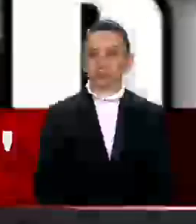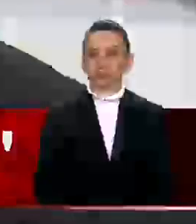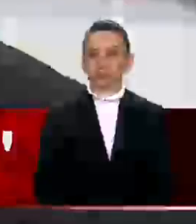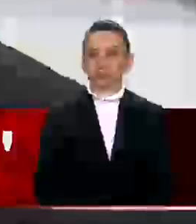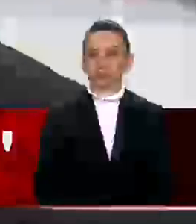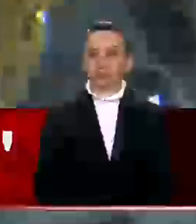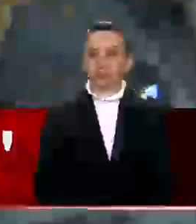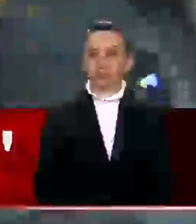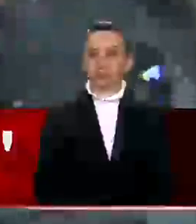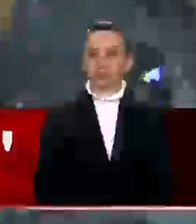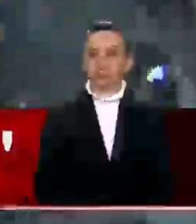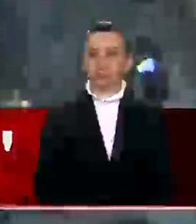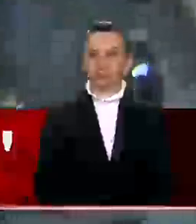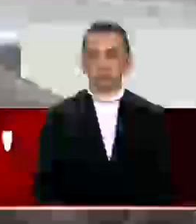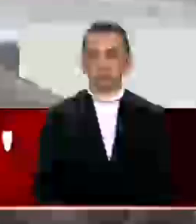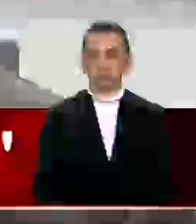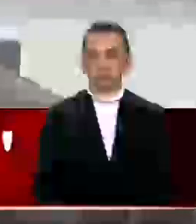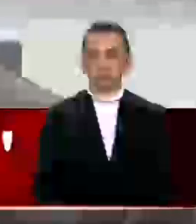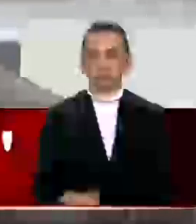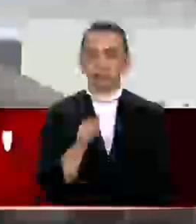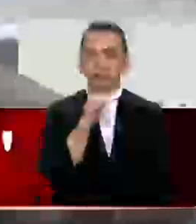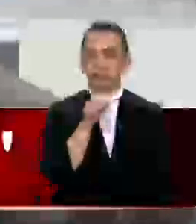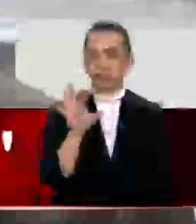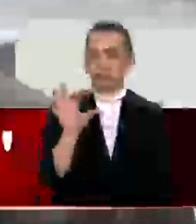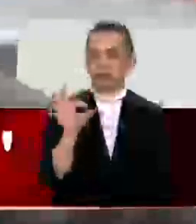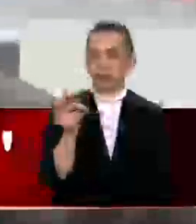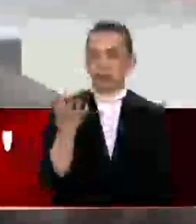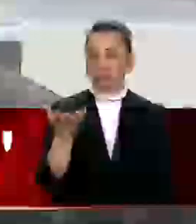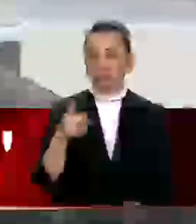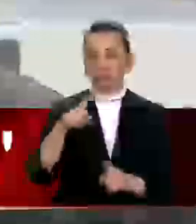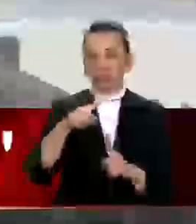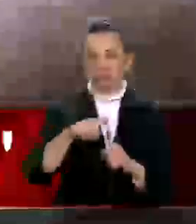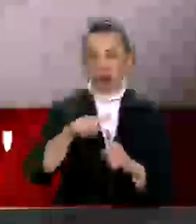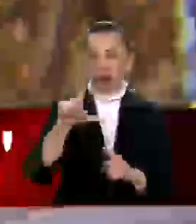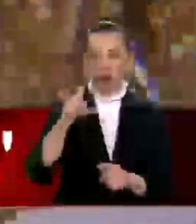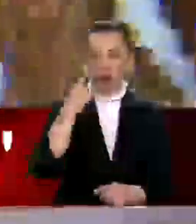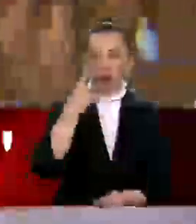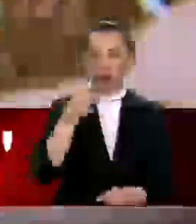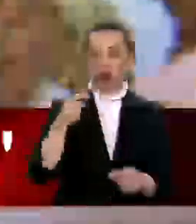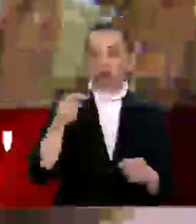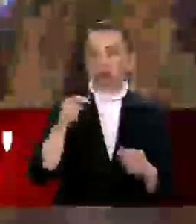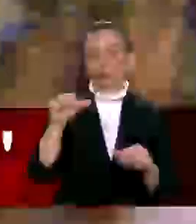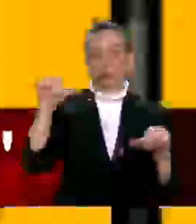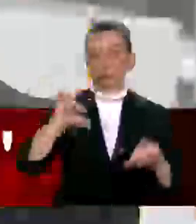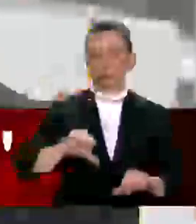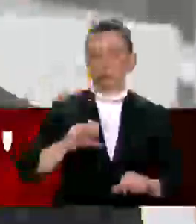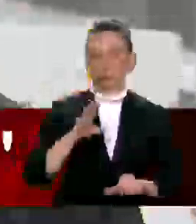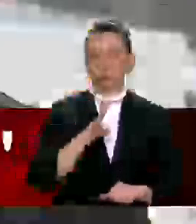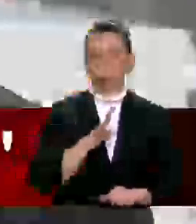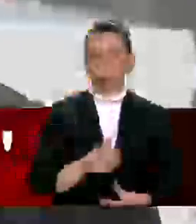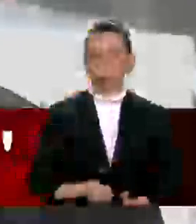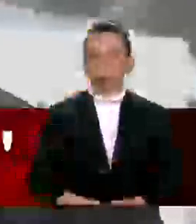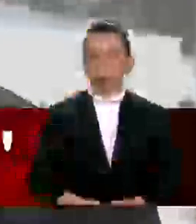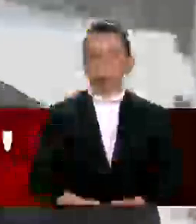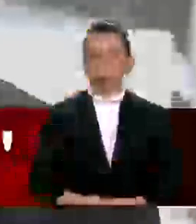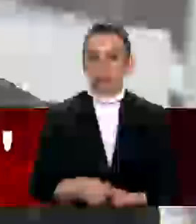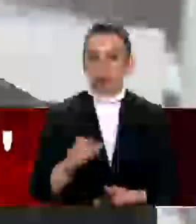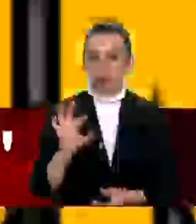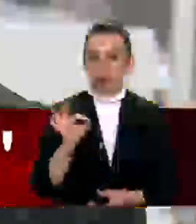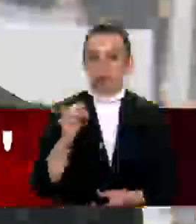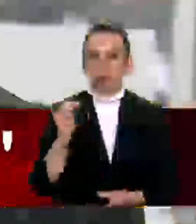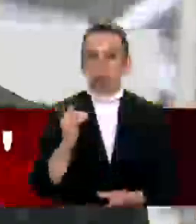Buralar dip seviyeler. Gram altın TL fiyatında sert düşüşler gördük. Altın fiyatlarının bugün